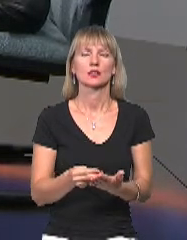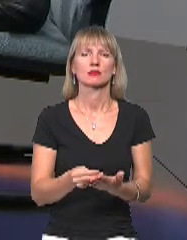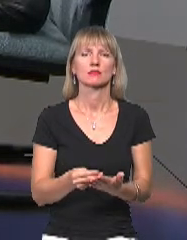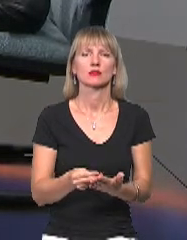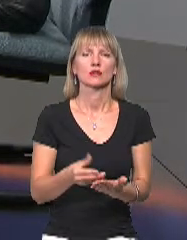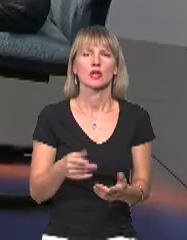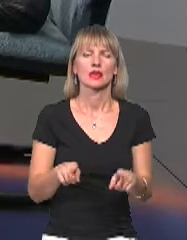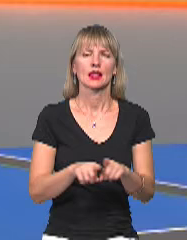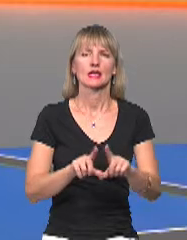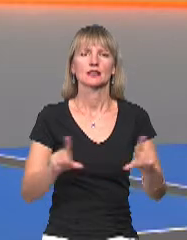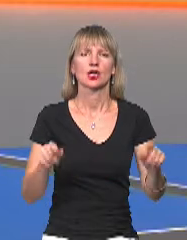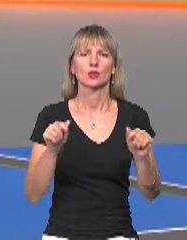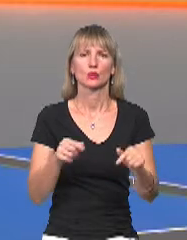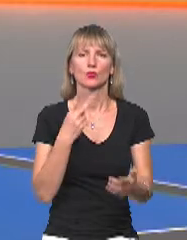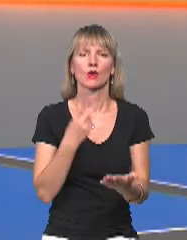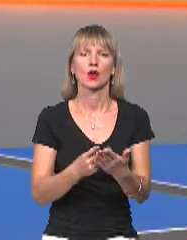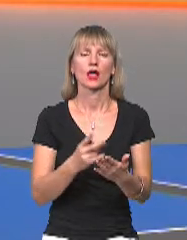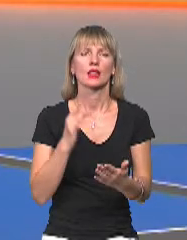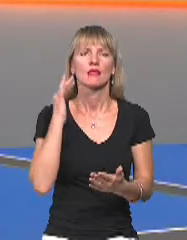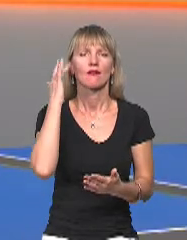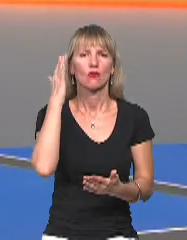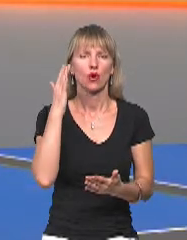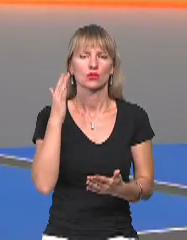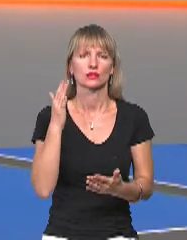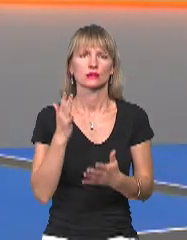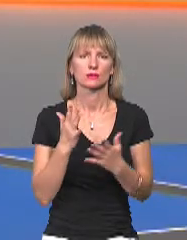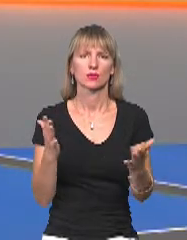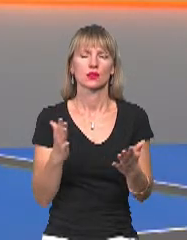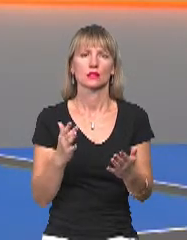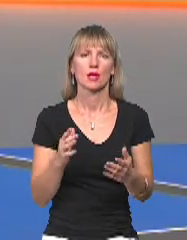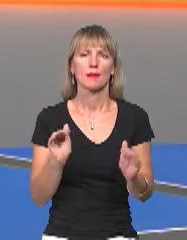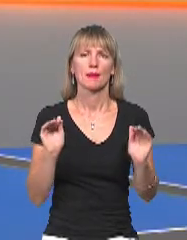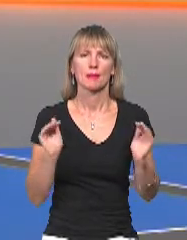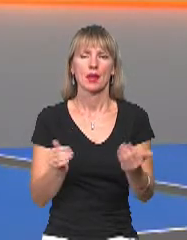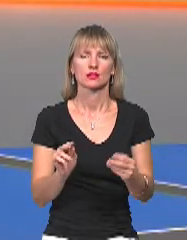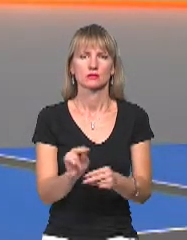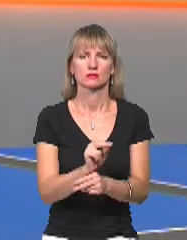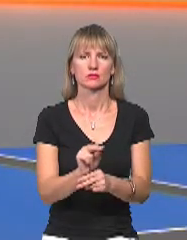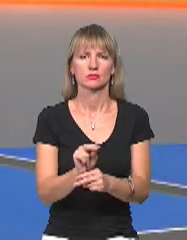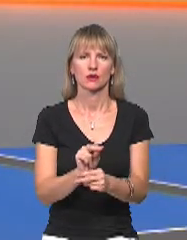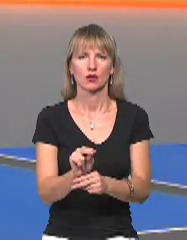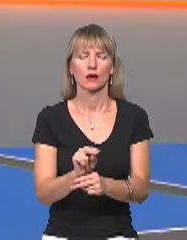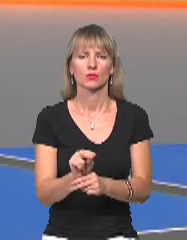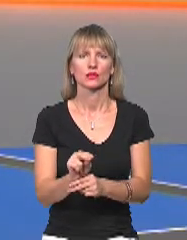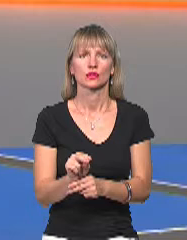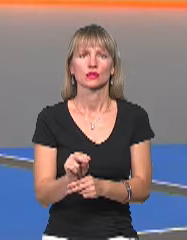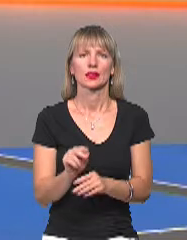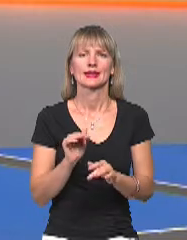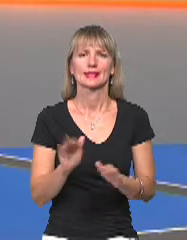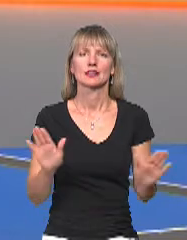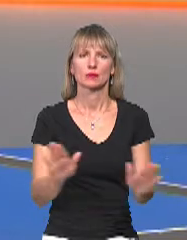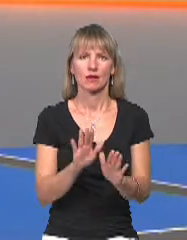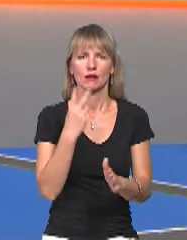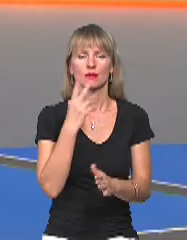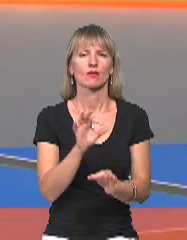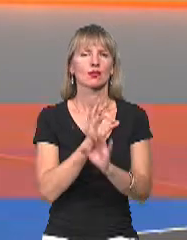Ну, тут взагалі показані творчі елементи, дійсно, менше методичних. Діти співали на сцені, те, що ми бачили сюжети, ну, це дуже